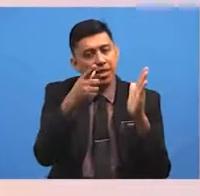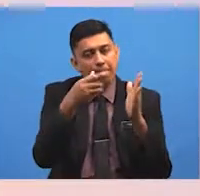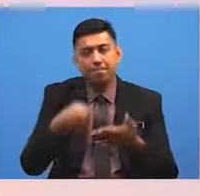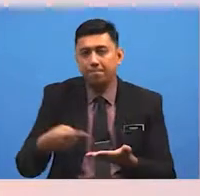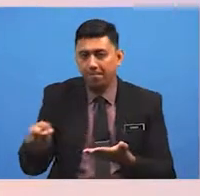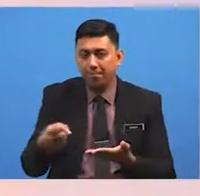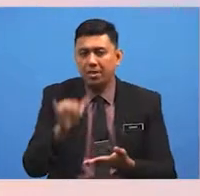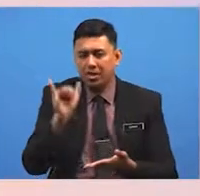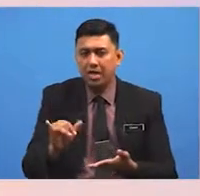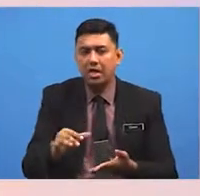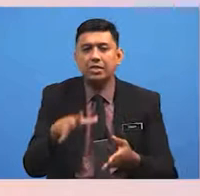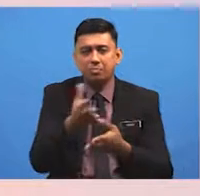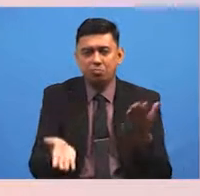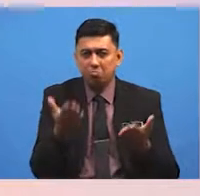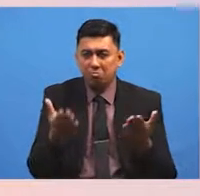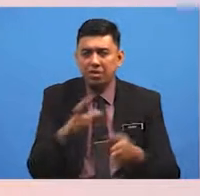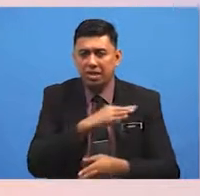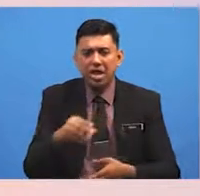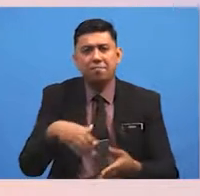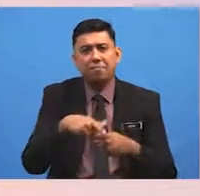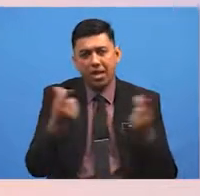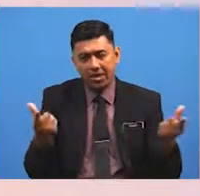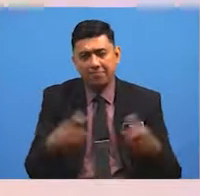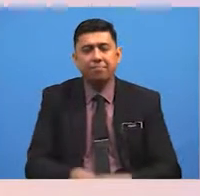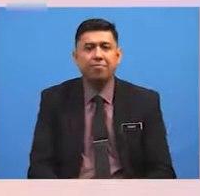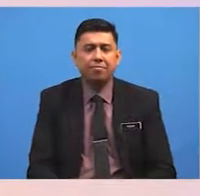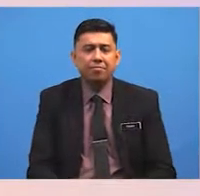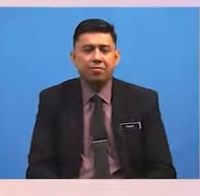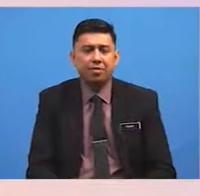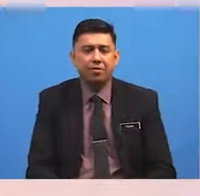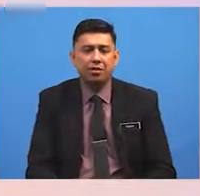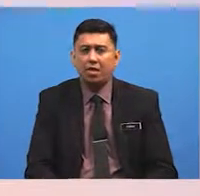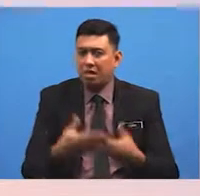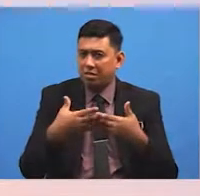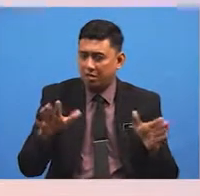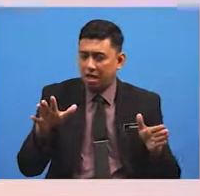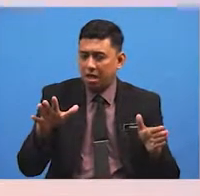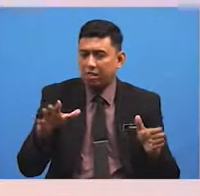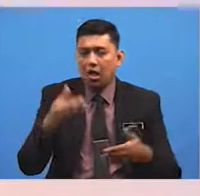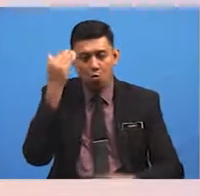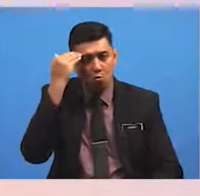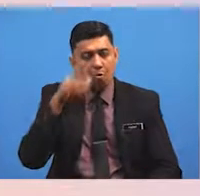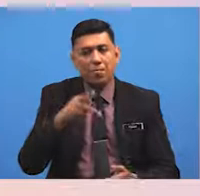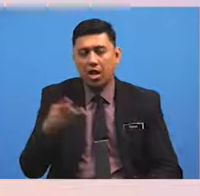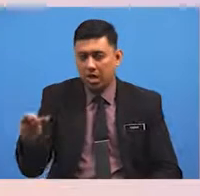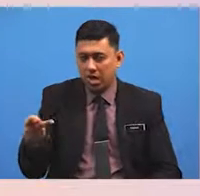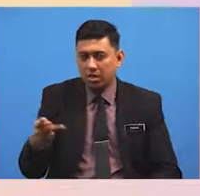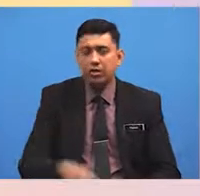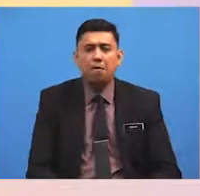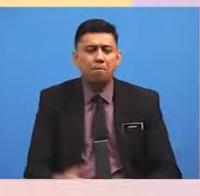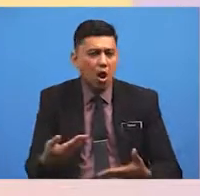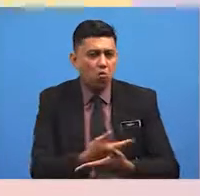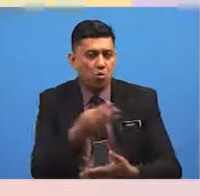pembayaran yang di jam ke dan sebagainya selepas telah mengetahui semua mencari di atas barulah